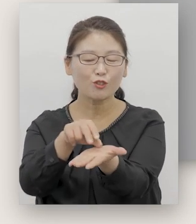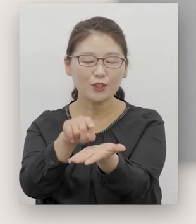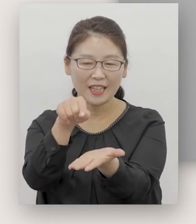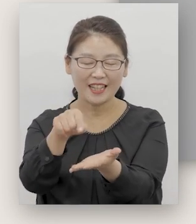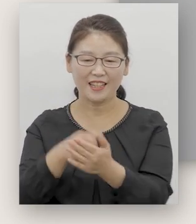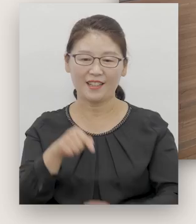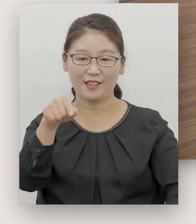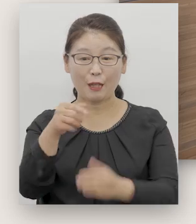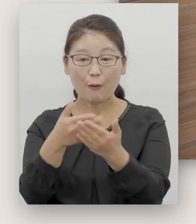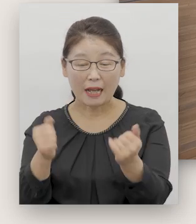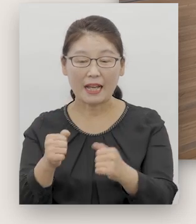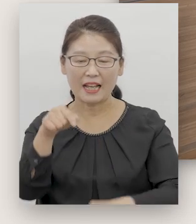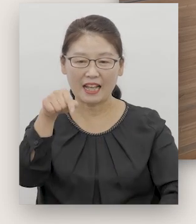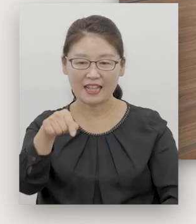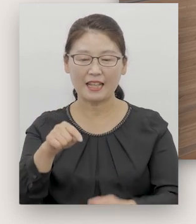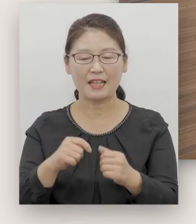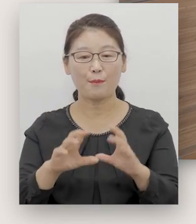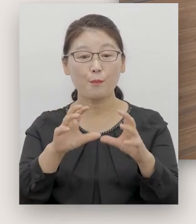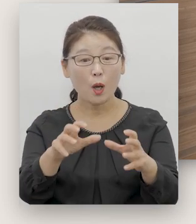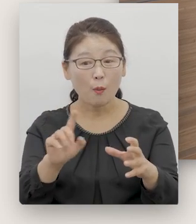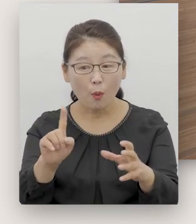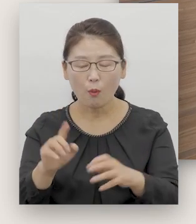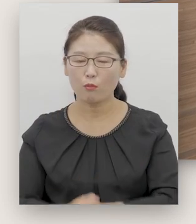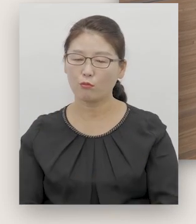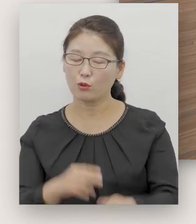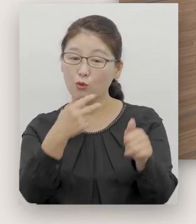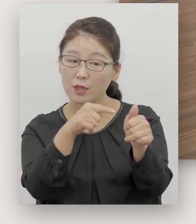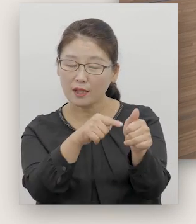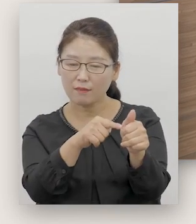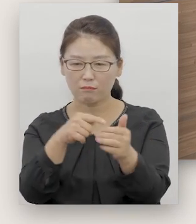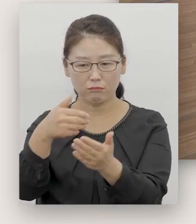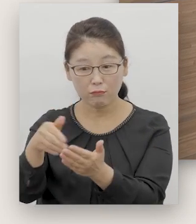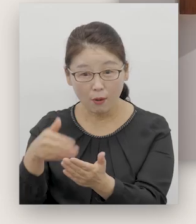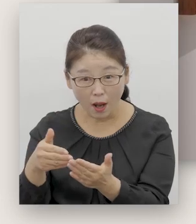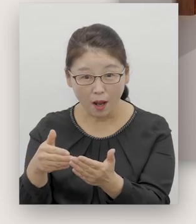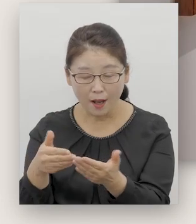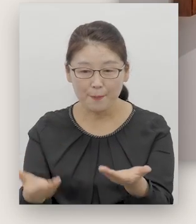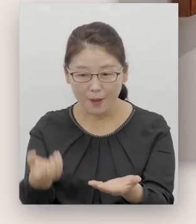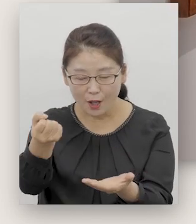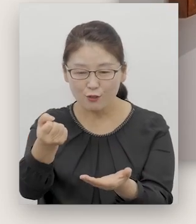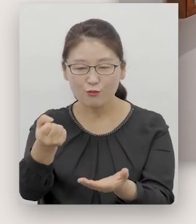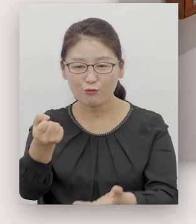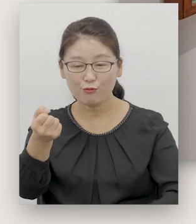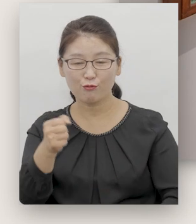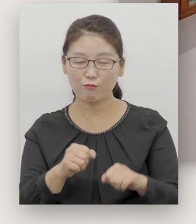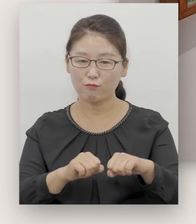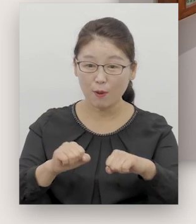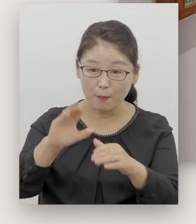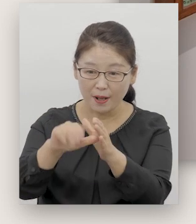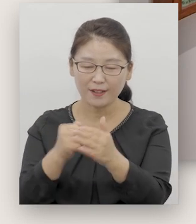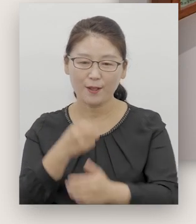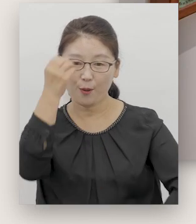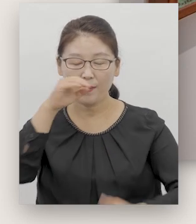화가의 삶에서는 듀샹이 화가로서 작업을 진행을 하면서 고등학생 시절부터 계단을 내려오는 누드란